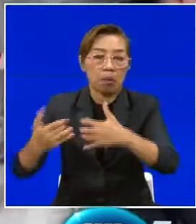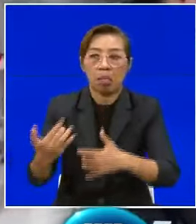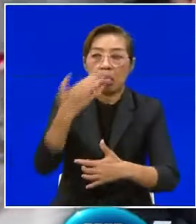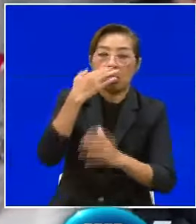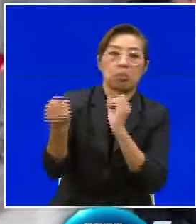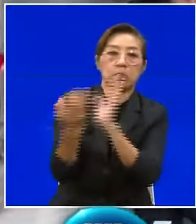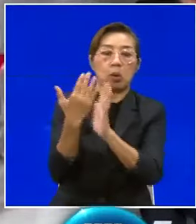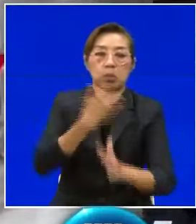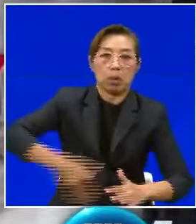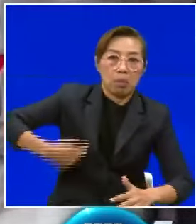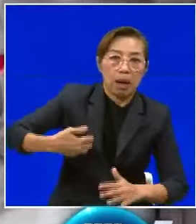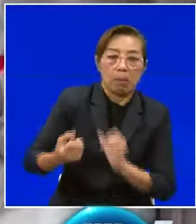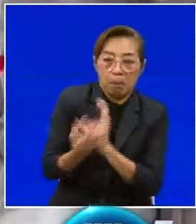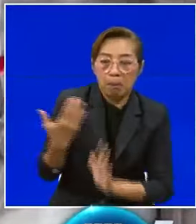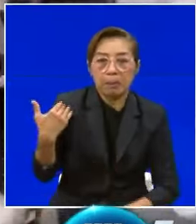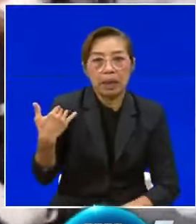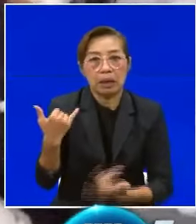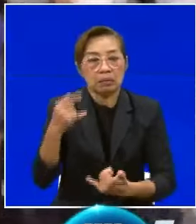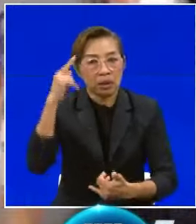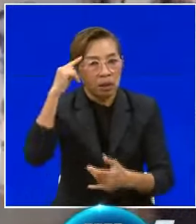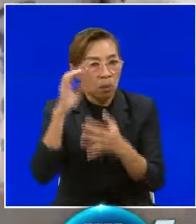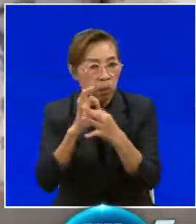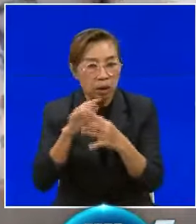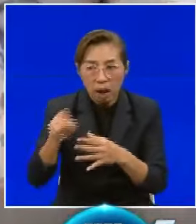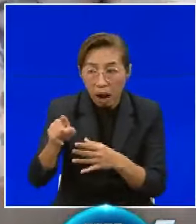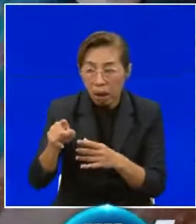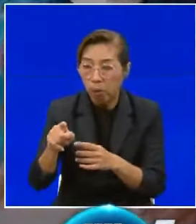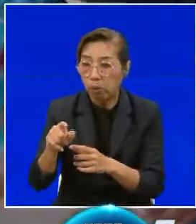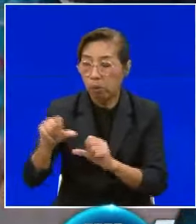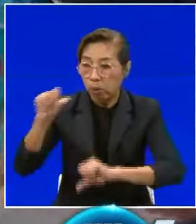พแล้วก็มานั่งกังวลกันอีกอ้าววันนี้มีสารอันตรายมามันจะมีผลอะไรกับสุขภาพเขาไหมเนี่ยนะ